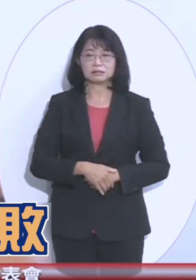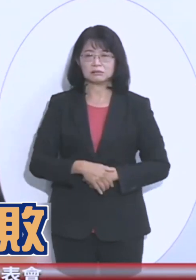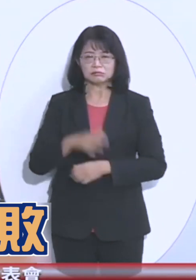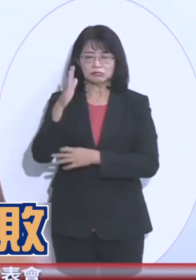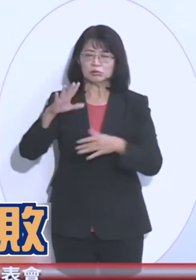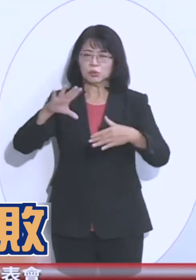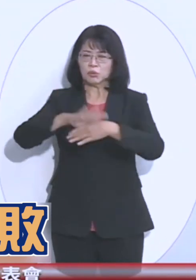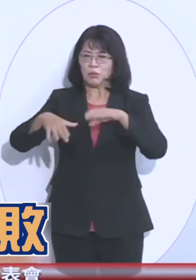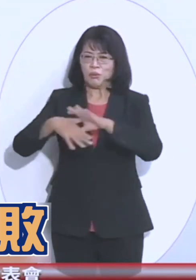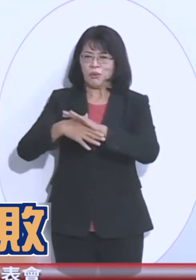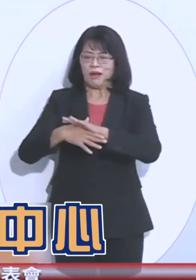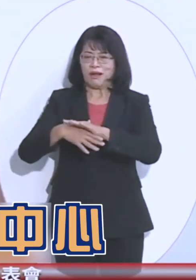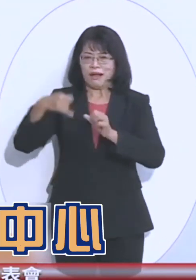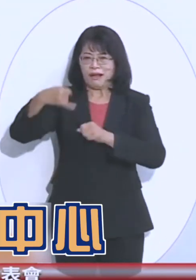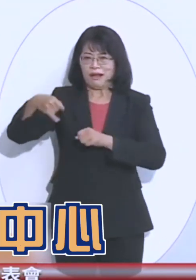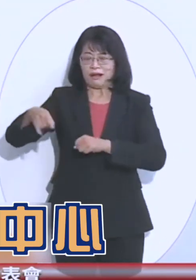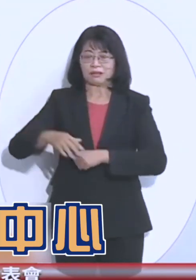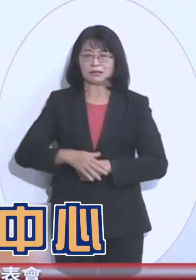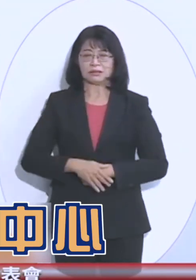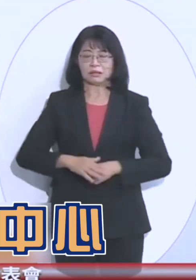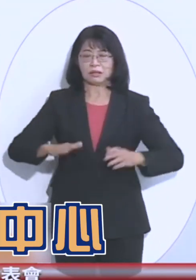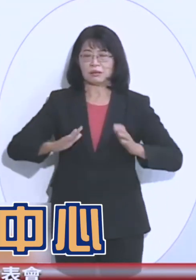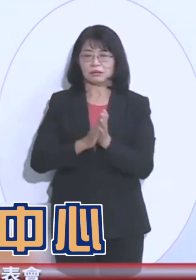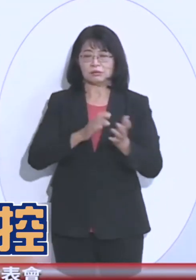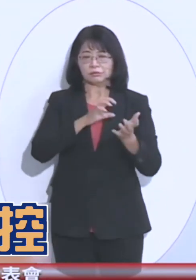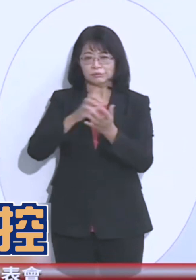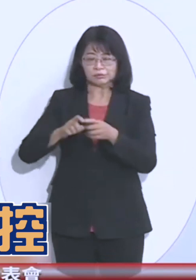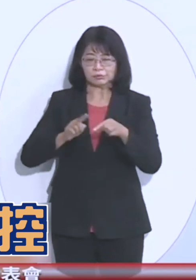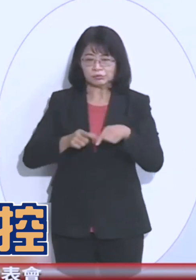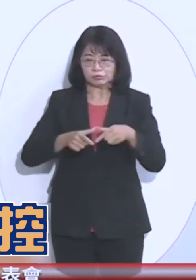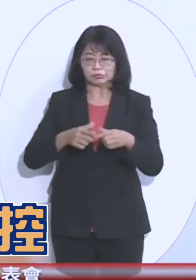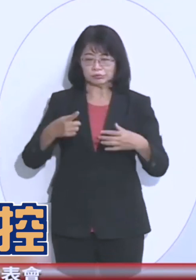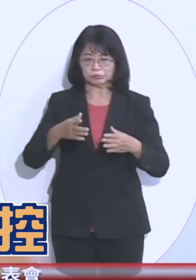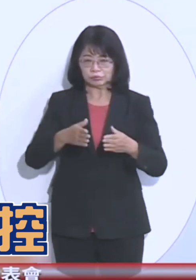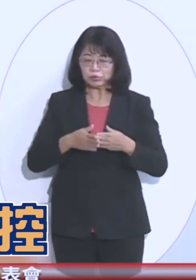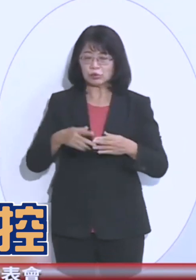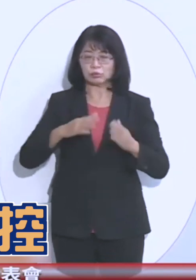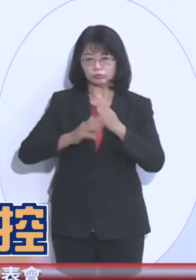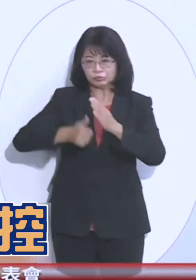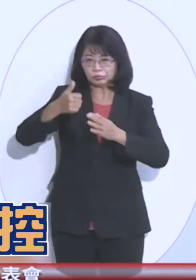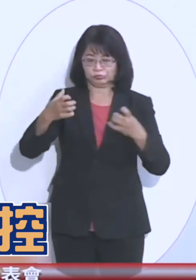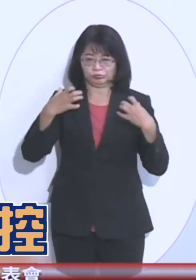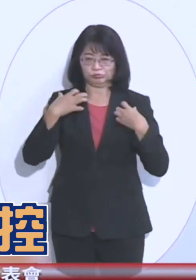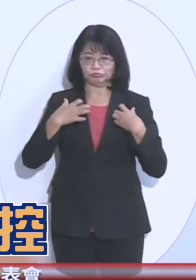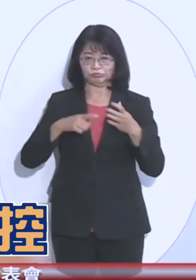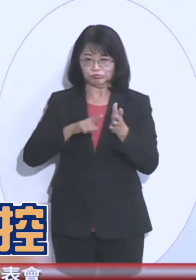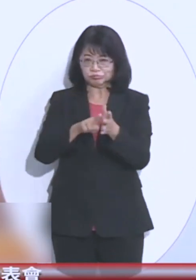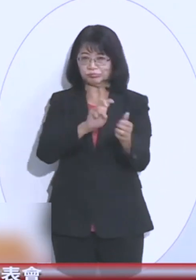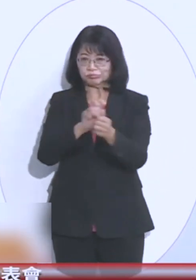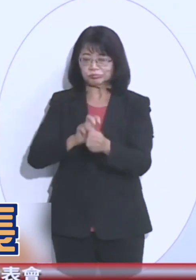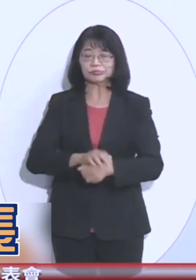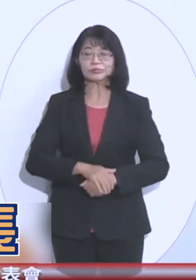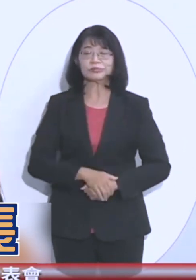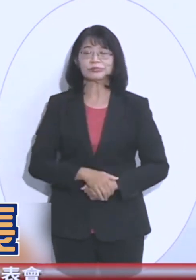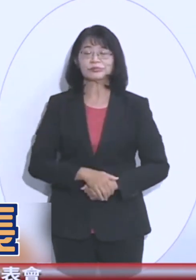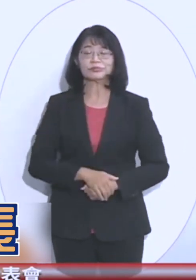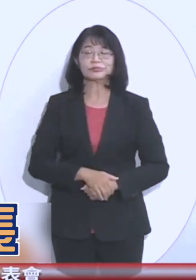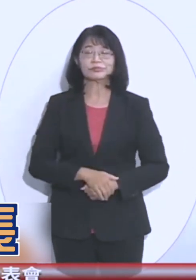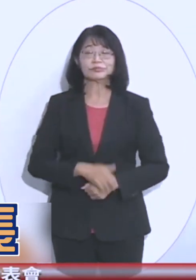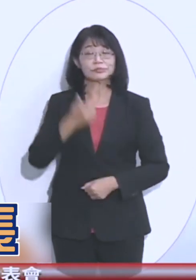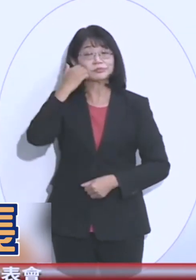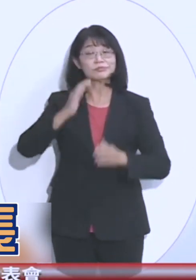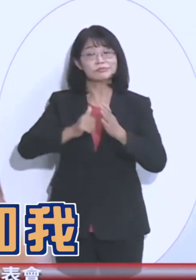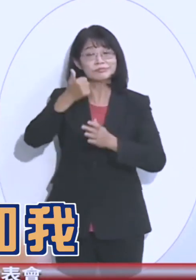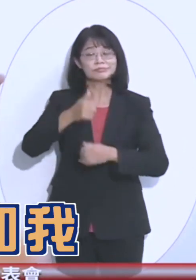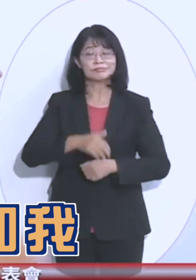化腐败，所以需要这个马上办中心由市长直接监控。那么什么人是市